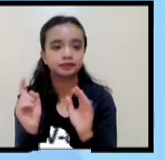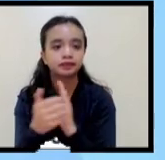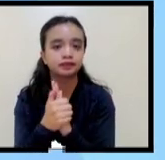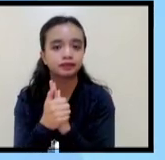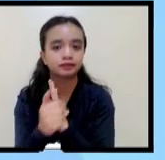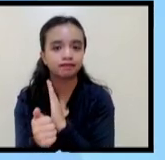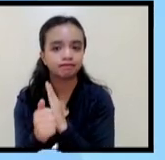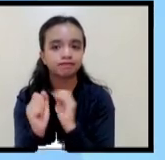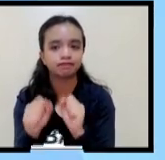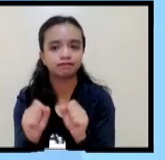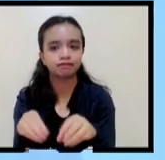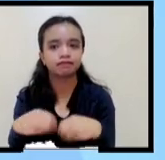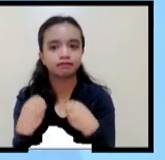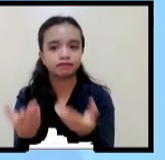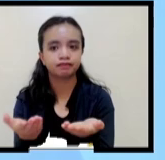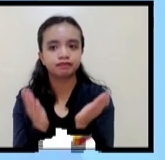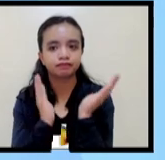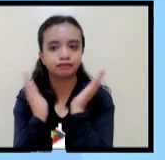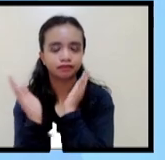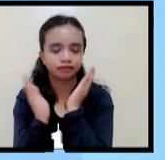na ma-offer mo sa mga client.